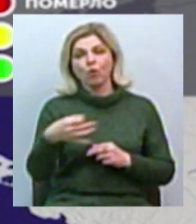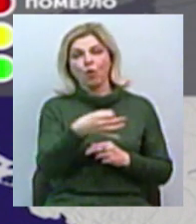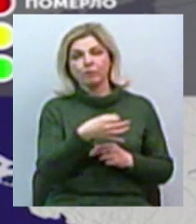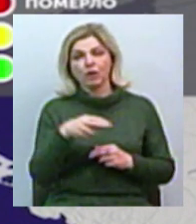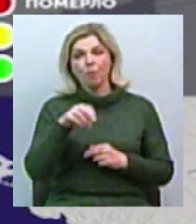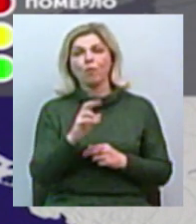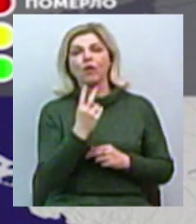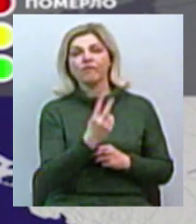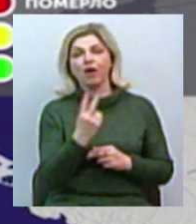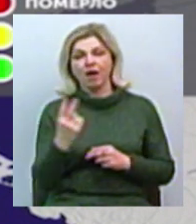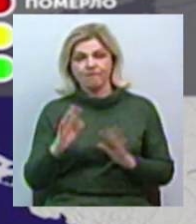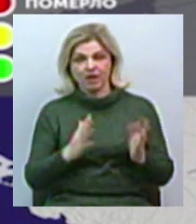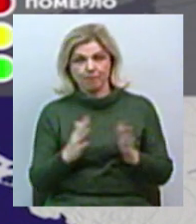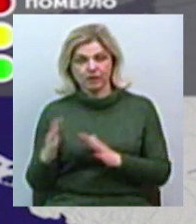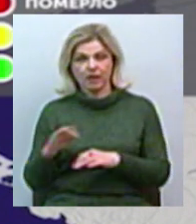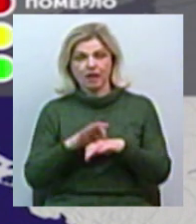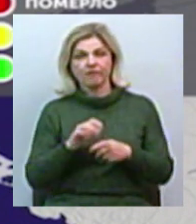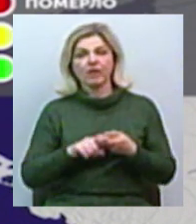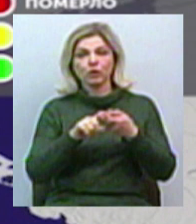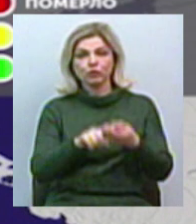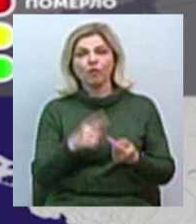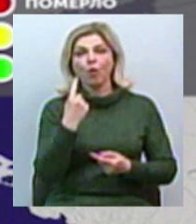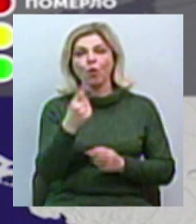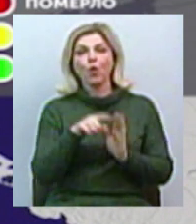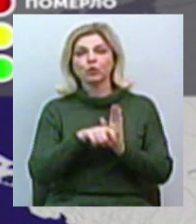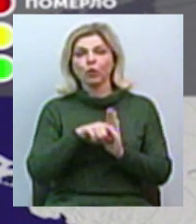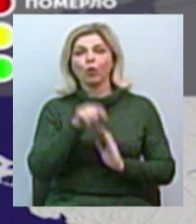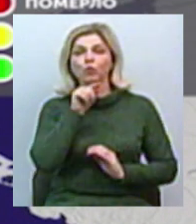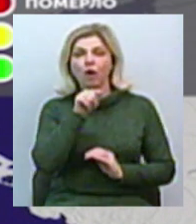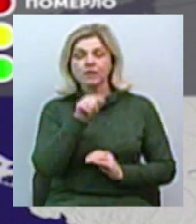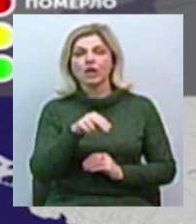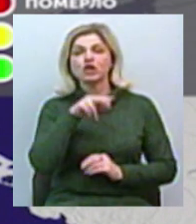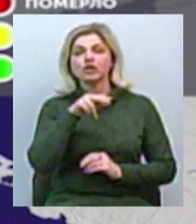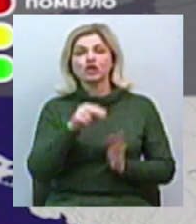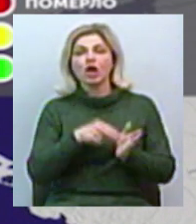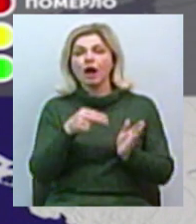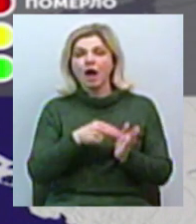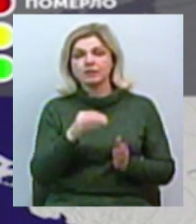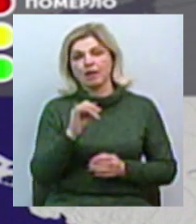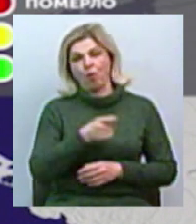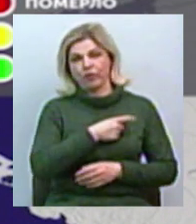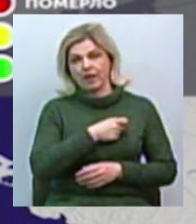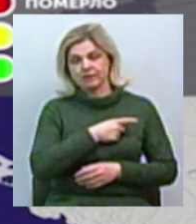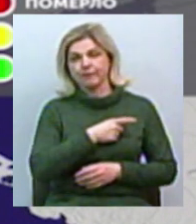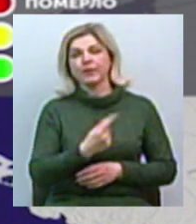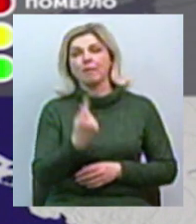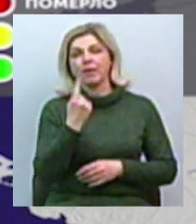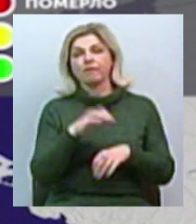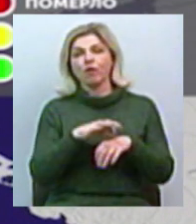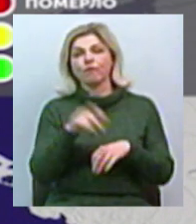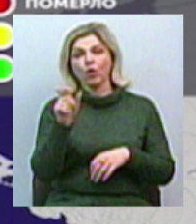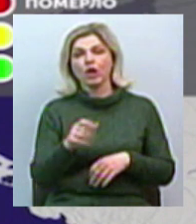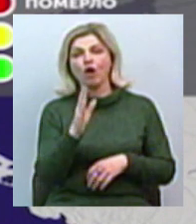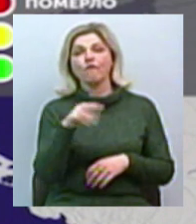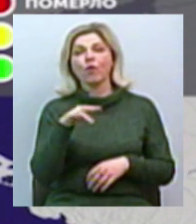по 2 випадки інфікування, по одному – на Донеччині, Луганщині, Черкащині та Одещині. Перша хвора на Волині –